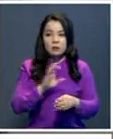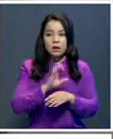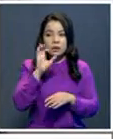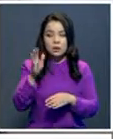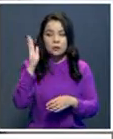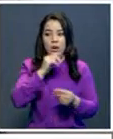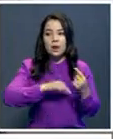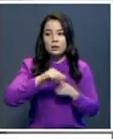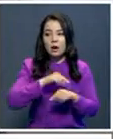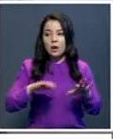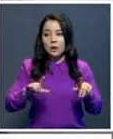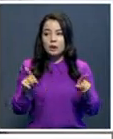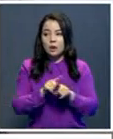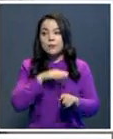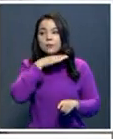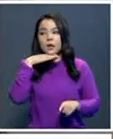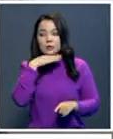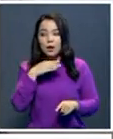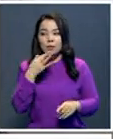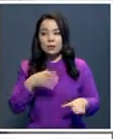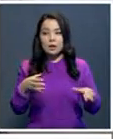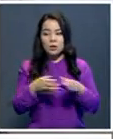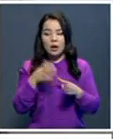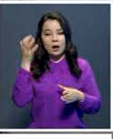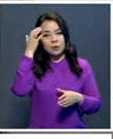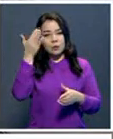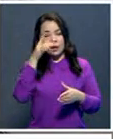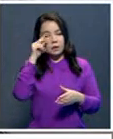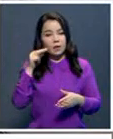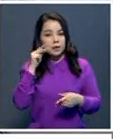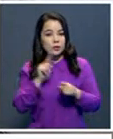Кәсіпорын болашақта дәл осындай етті Біріккен Араб Әмірліктері мен Қытайға да